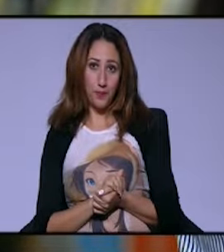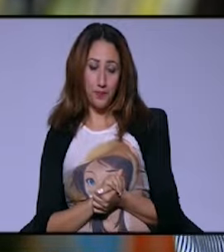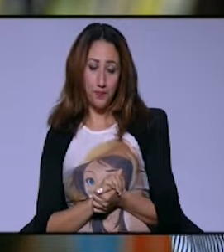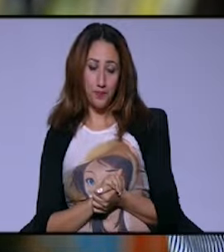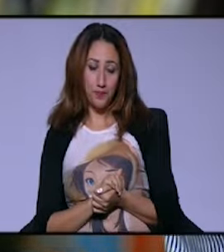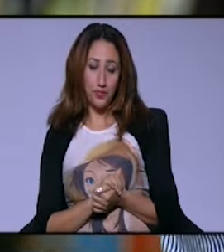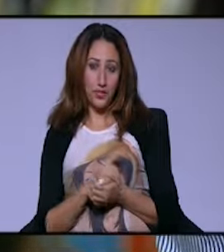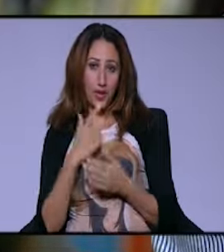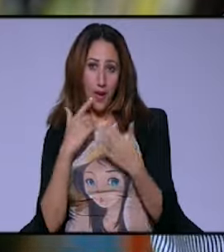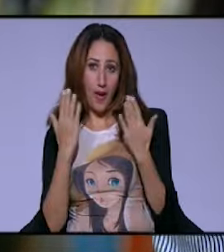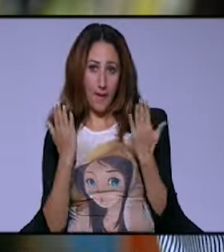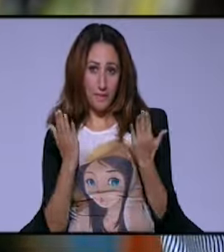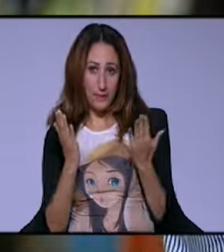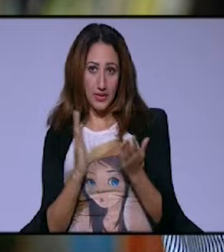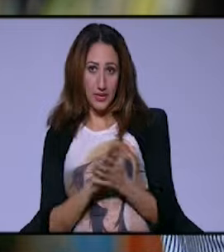الضالين.